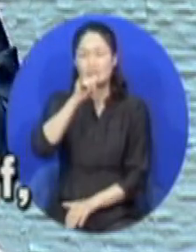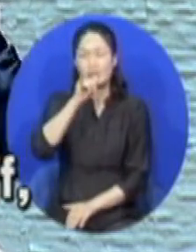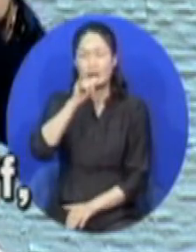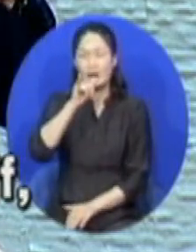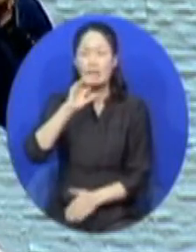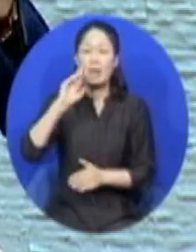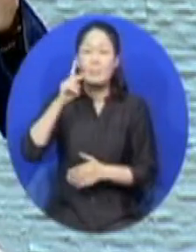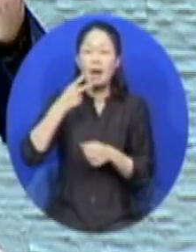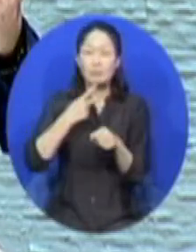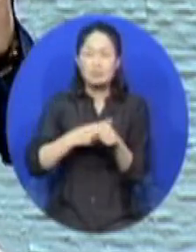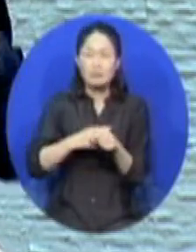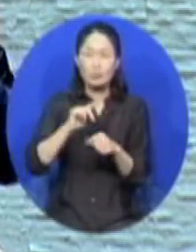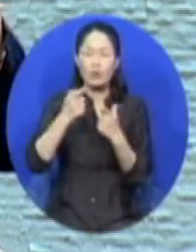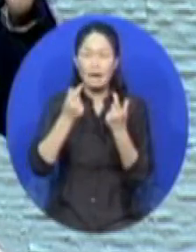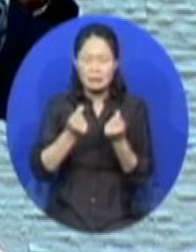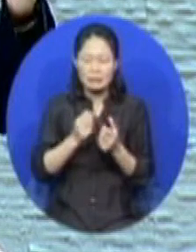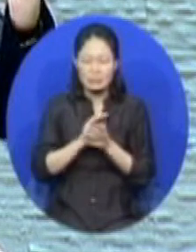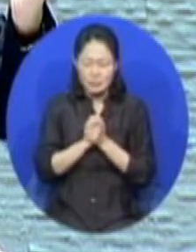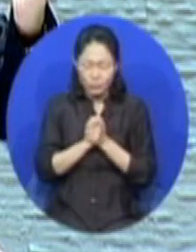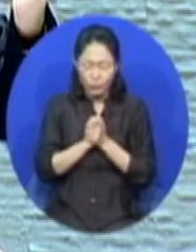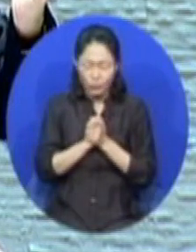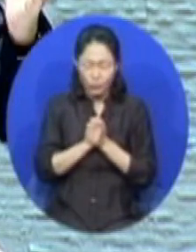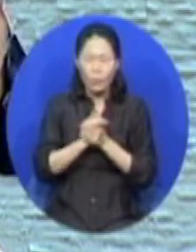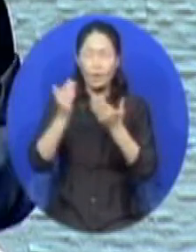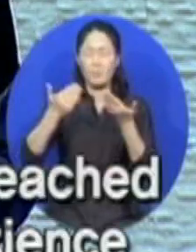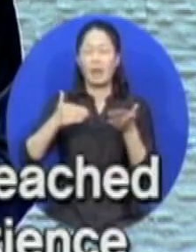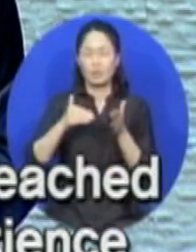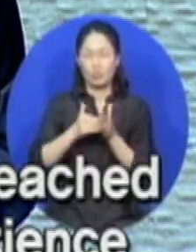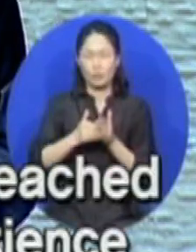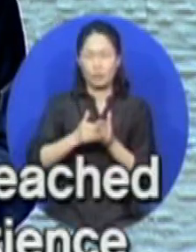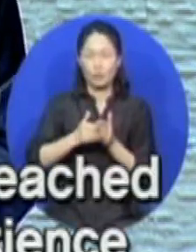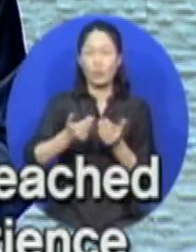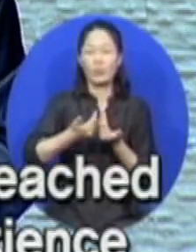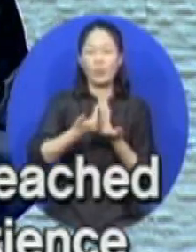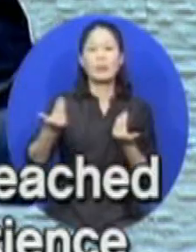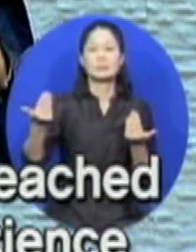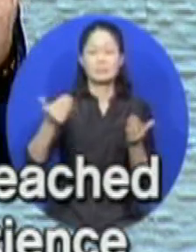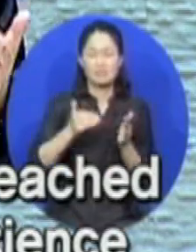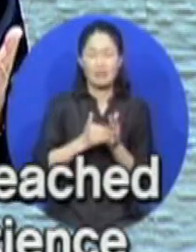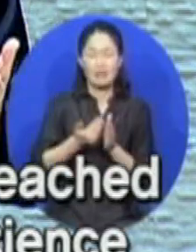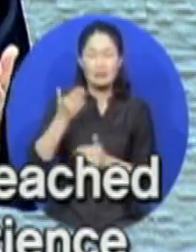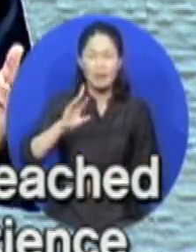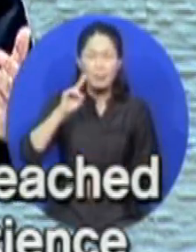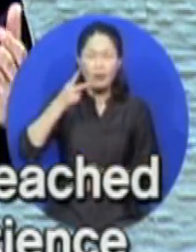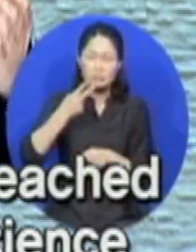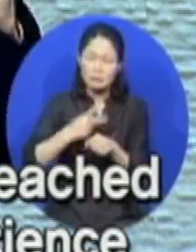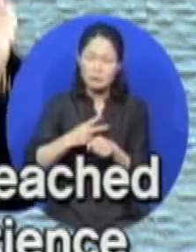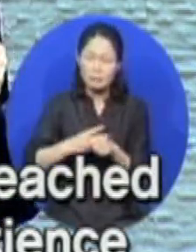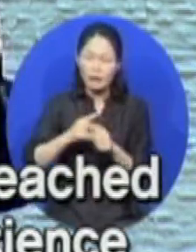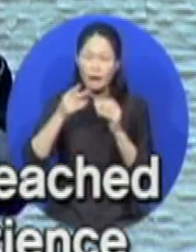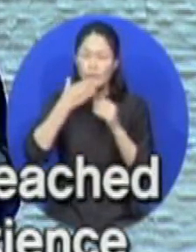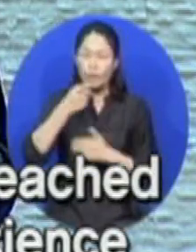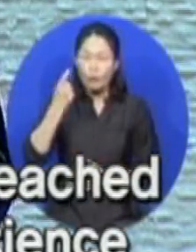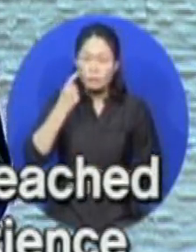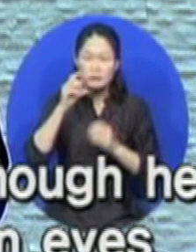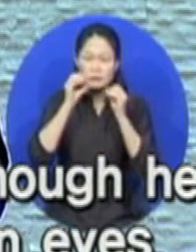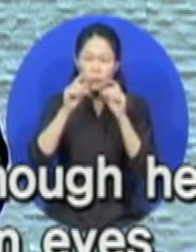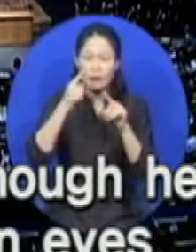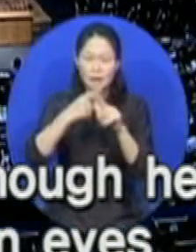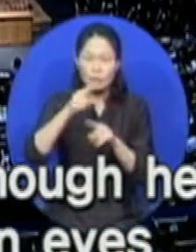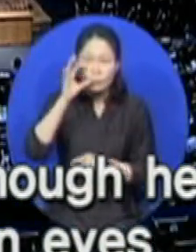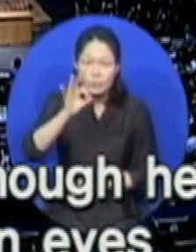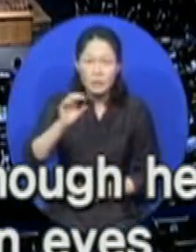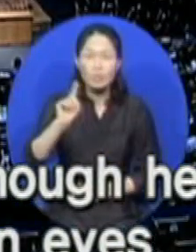그런 지도를 받고 않았어요 그런데 사도 바울이 복음을 전하다 보니까 진짜 예수님께서